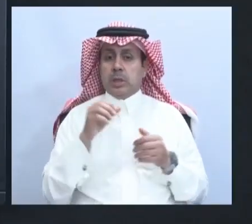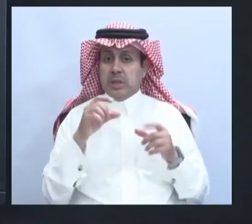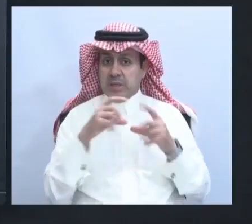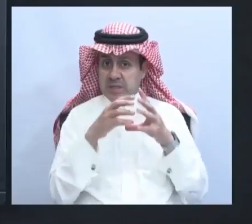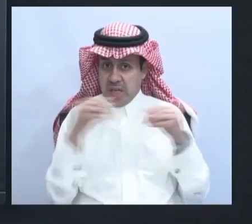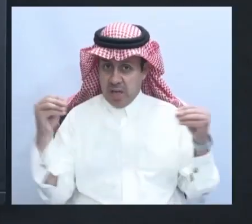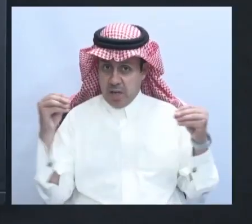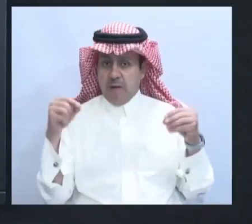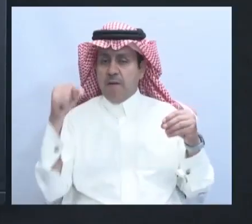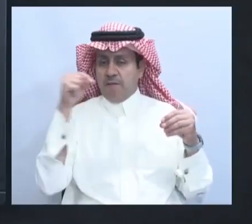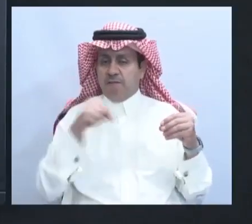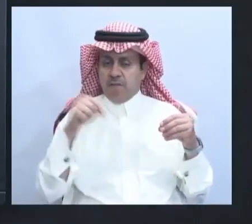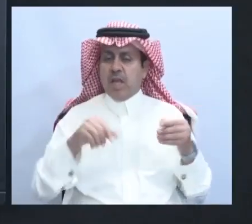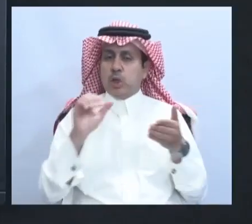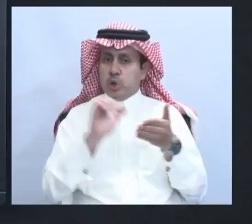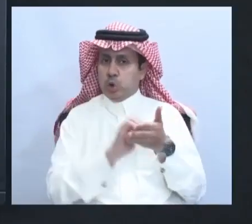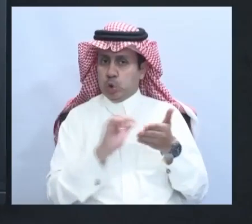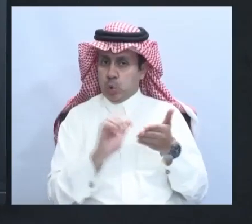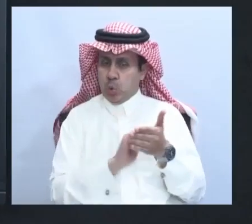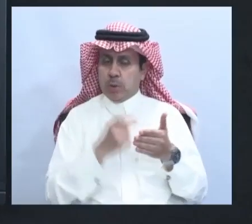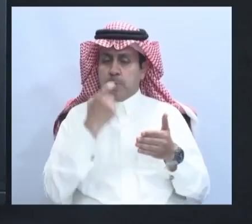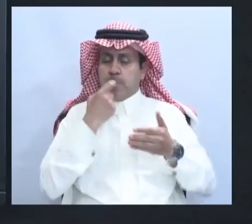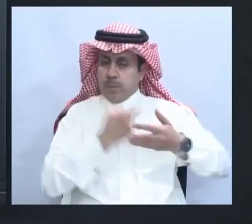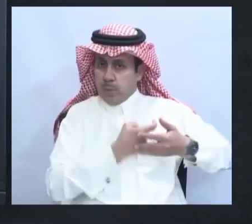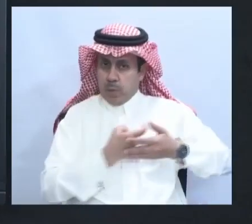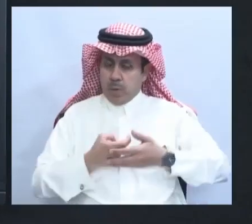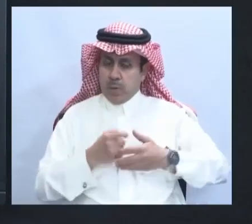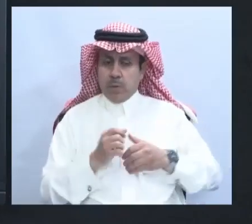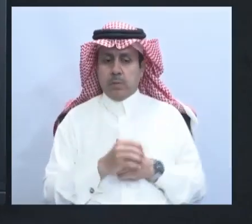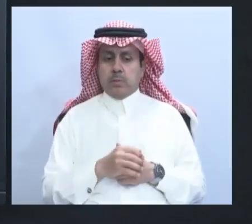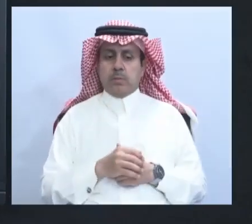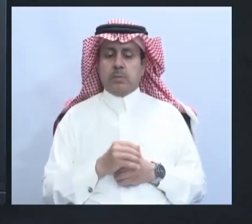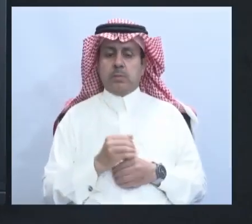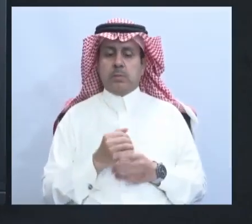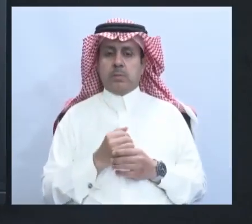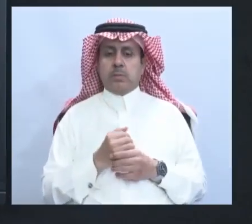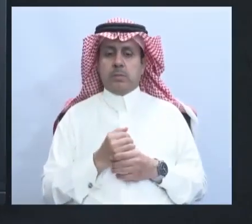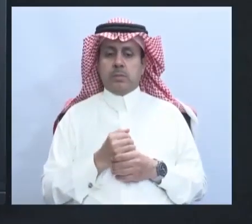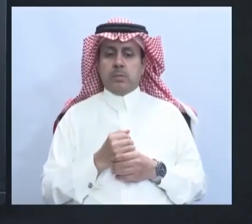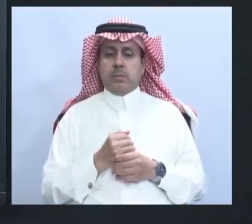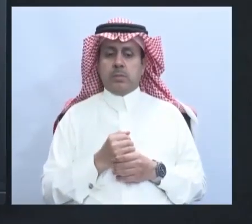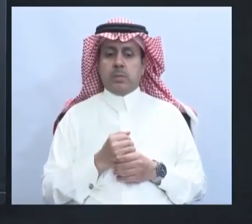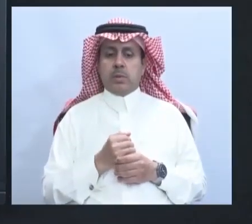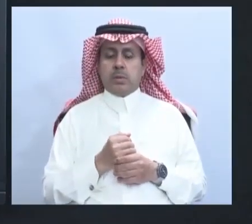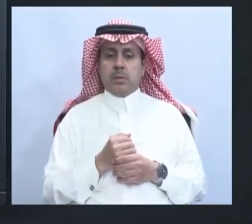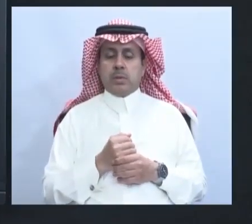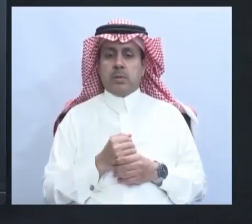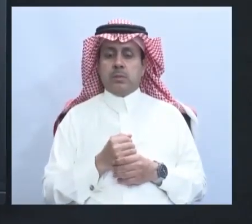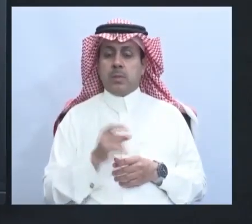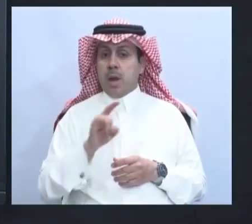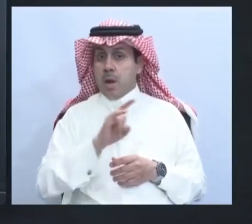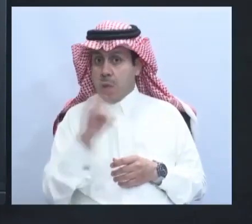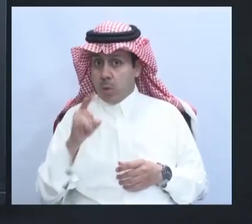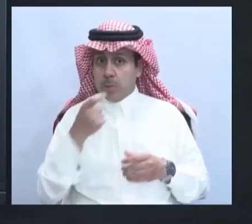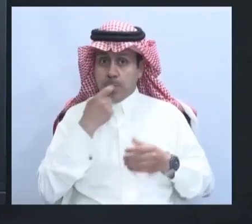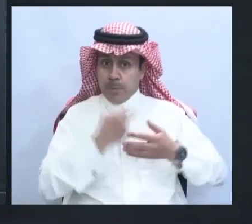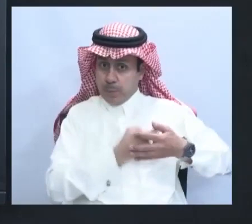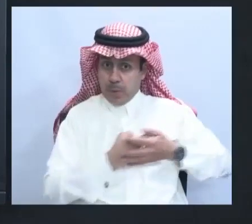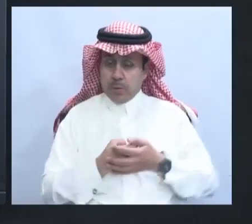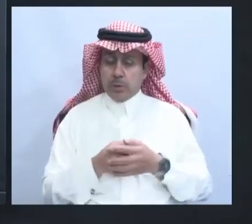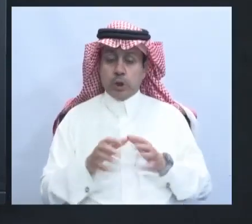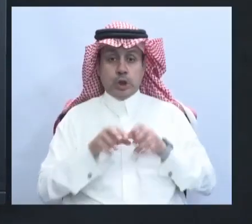ان التعريف مبني على بيان شروط الرضاع هنا لا يكون الرضاع